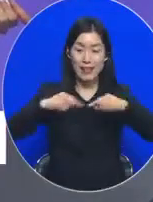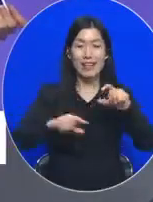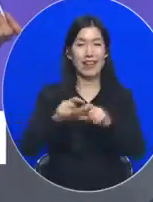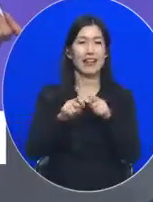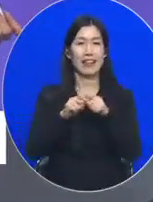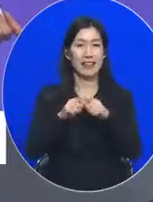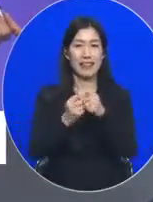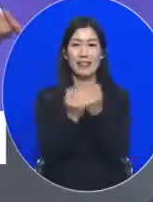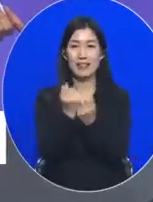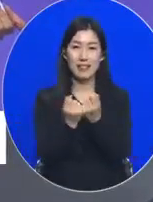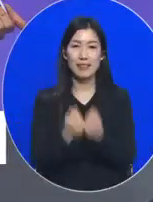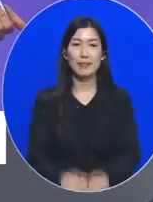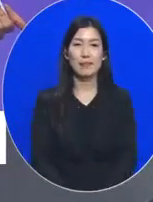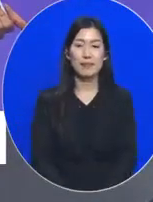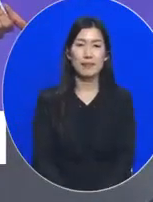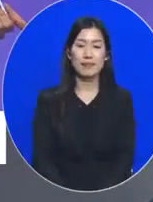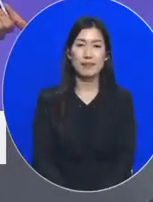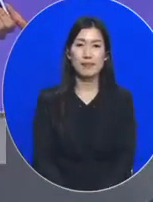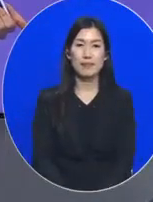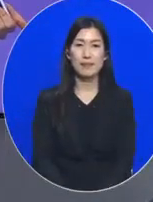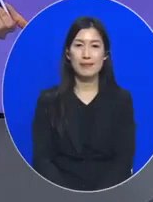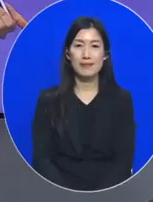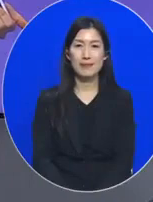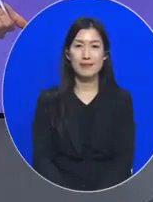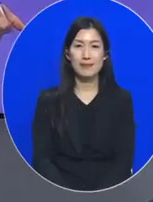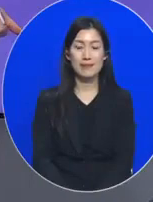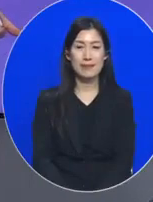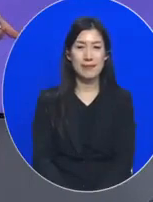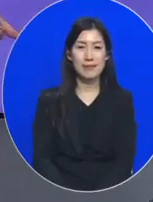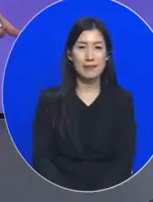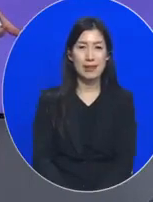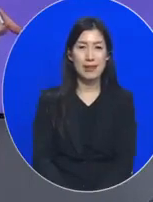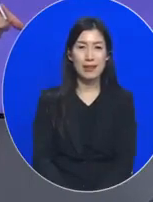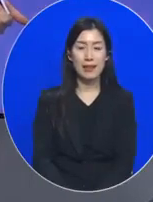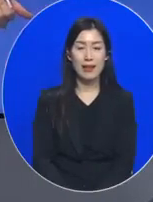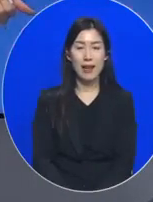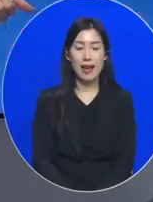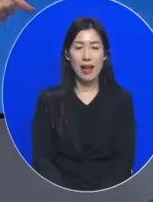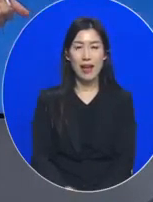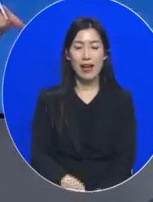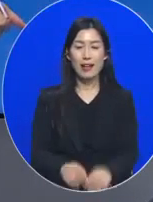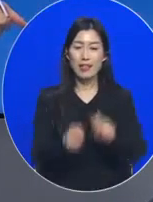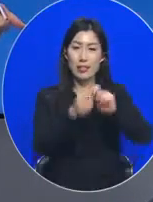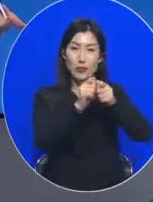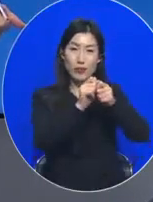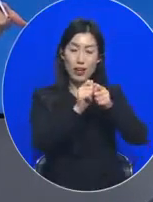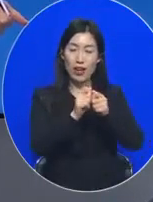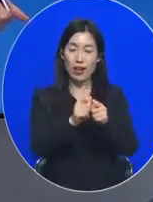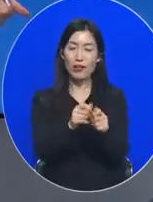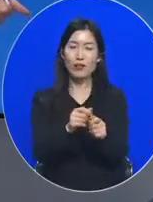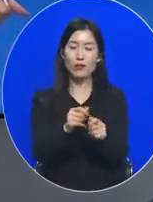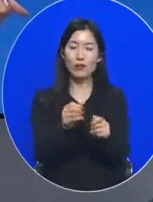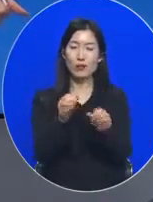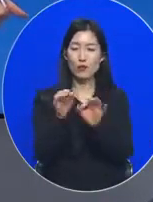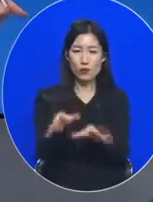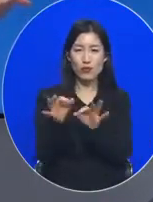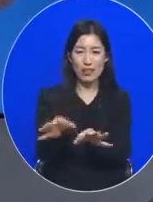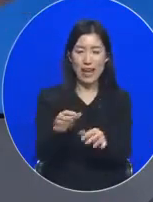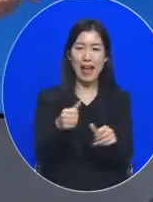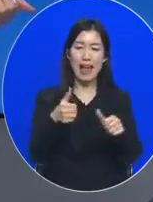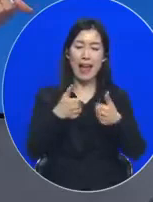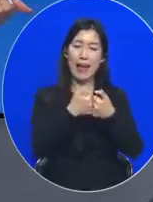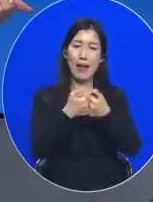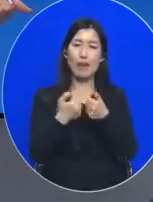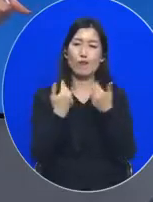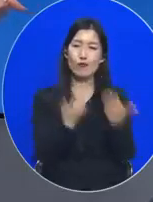국정을 더 촘촘히 살펴봅니다 보도자료 프리핑입니다 유사 투자 자문 서비스 일명 주식 리딩방